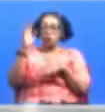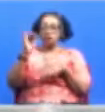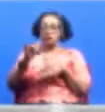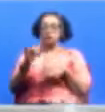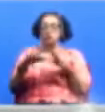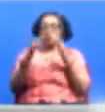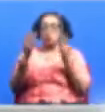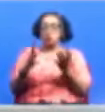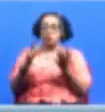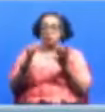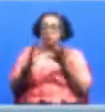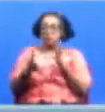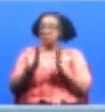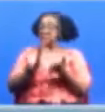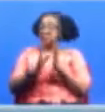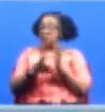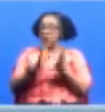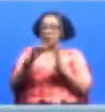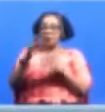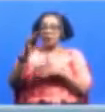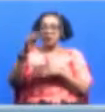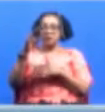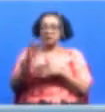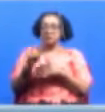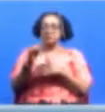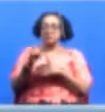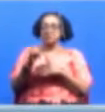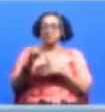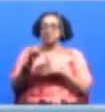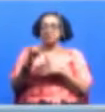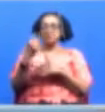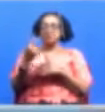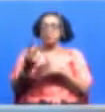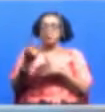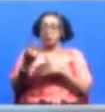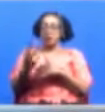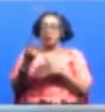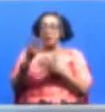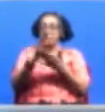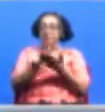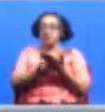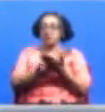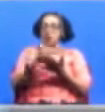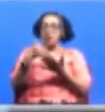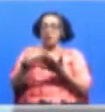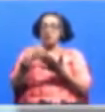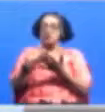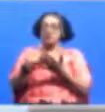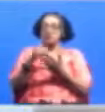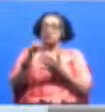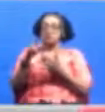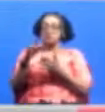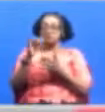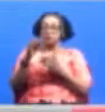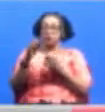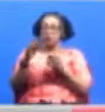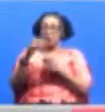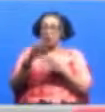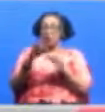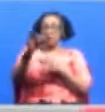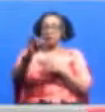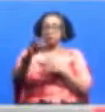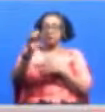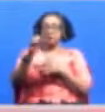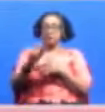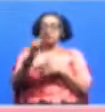za nyika za Bathurst mnamo Februari kabla ya kunyakua taji la kwanza la dunia la kilomita tano huko Riga